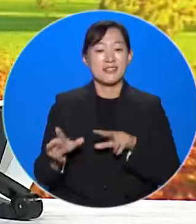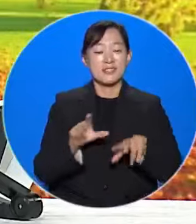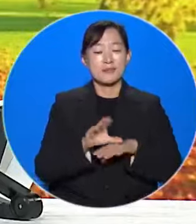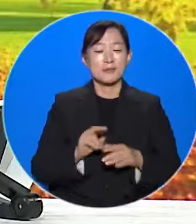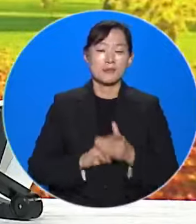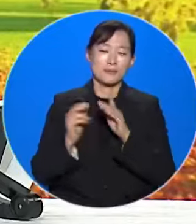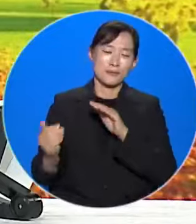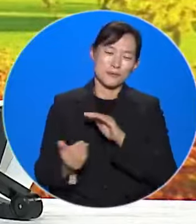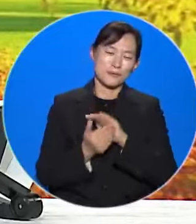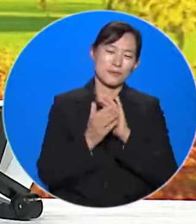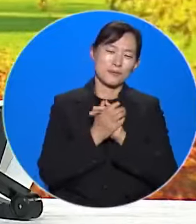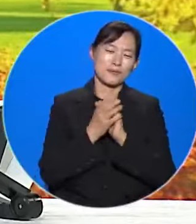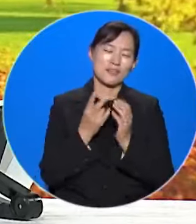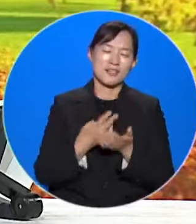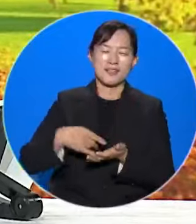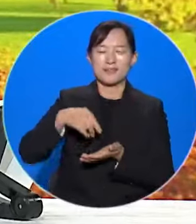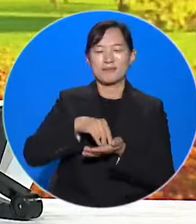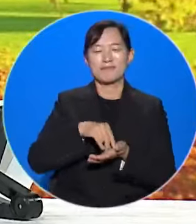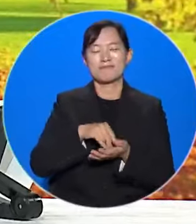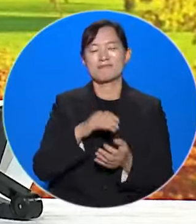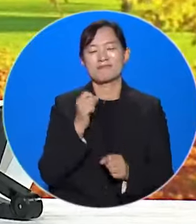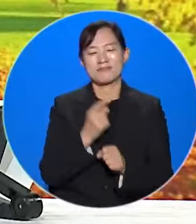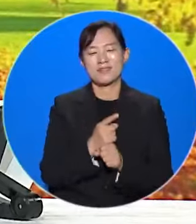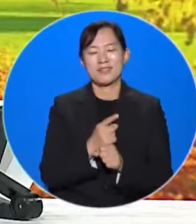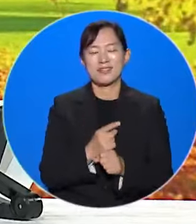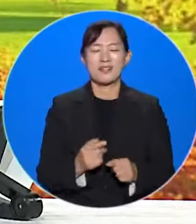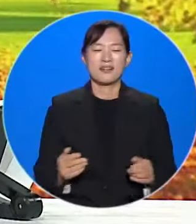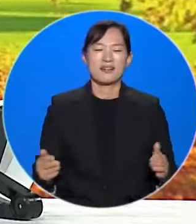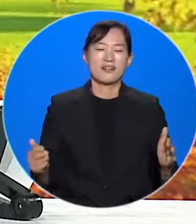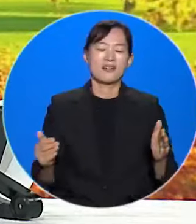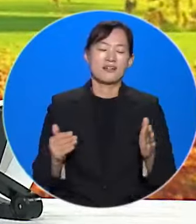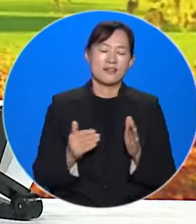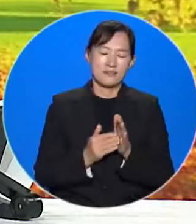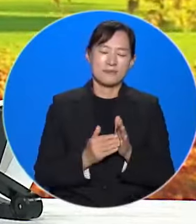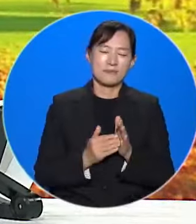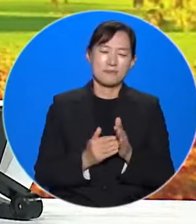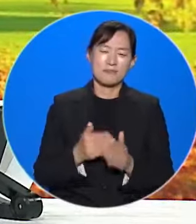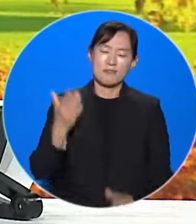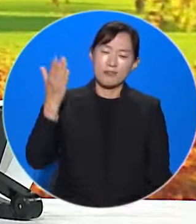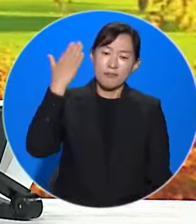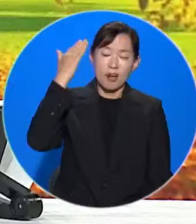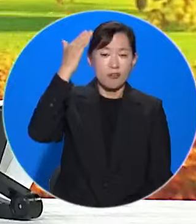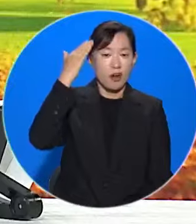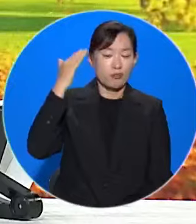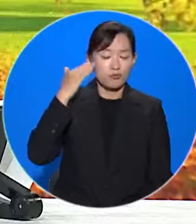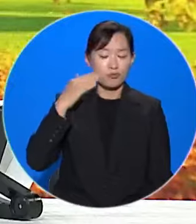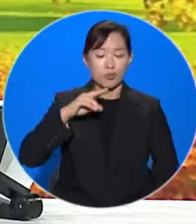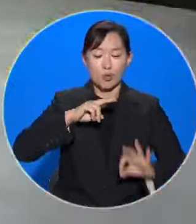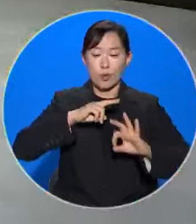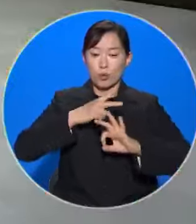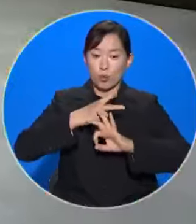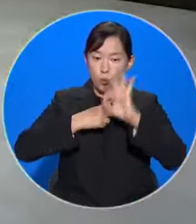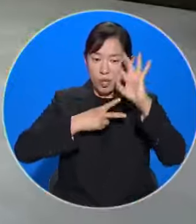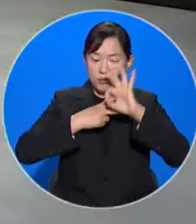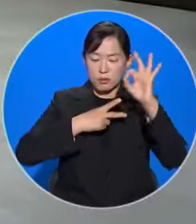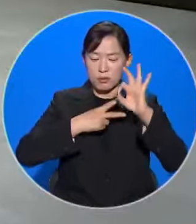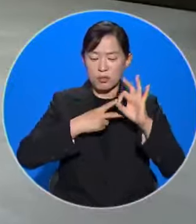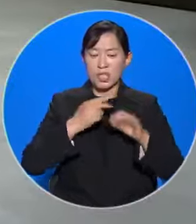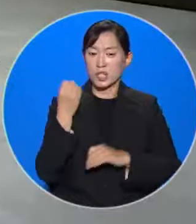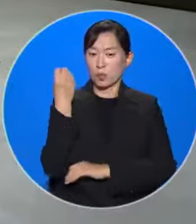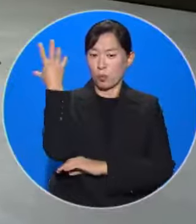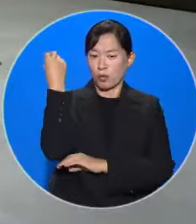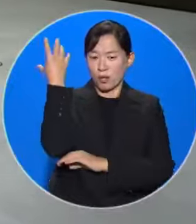생방송 기적을 이루는 기도 달리다금 벌써 마칠 시간입니다. 과거 우리나라 동해에서 돌고래 무리가 서로